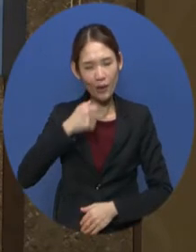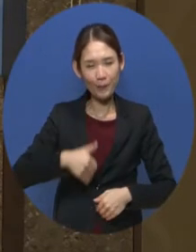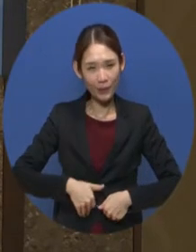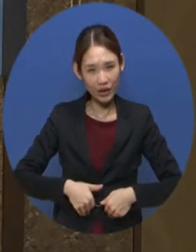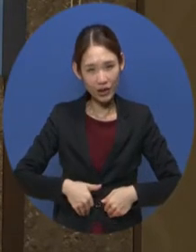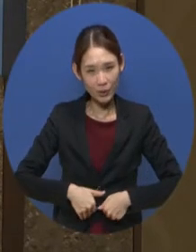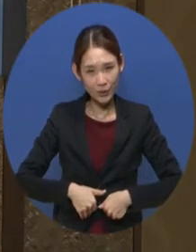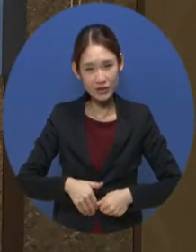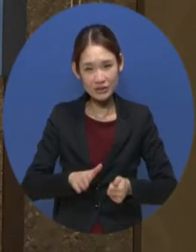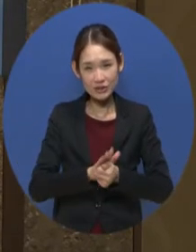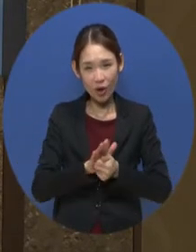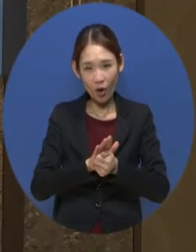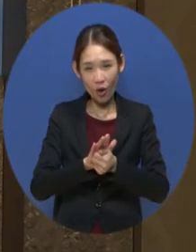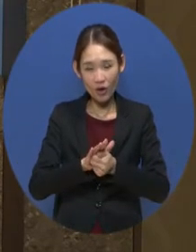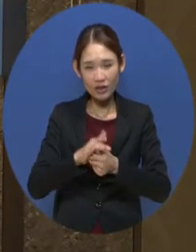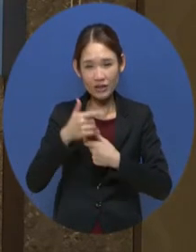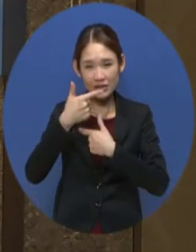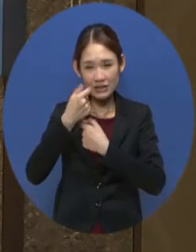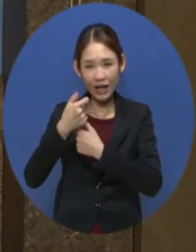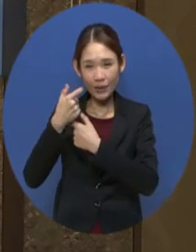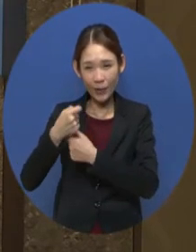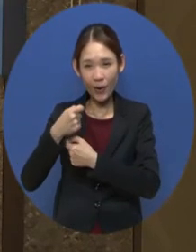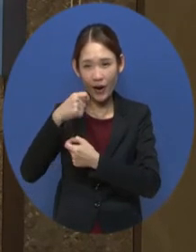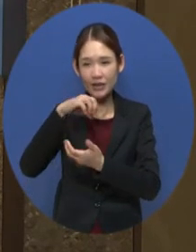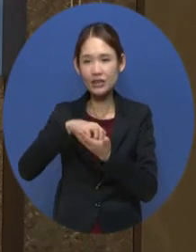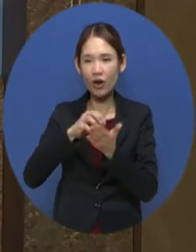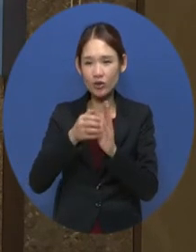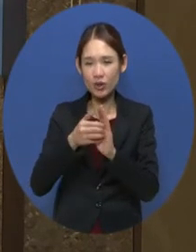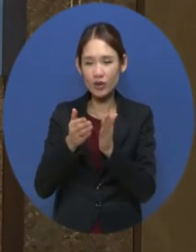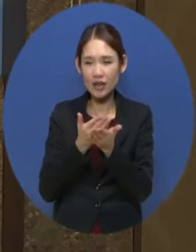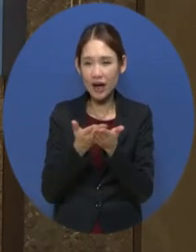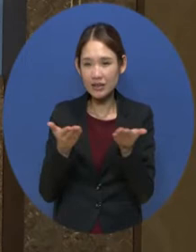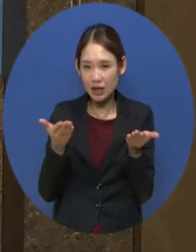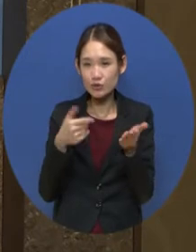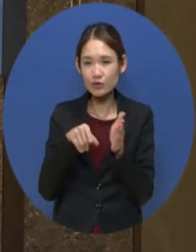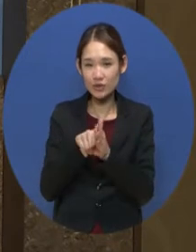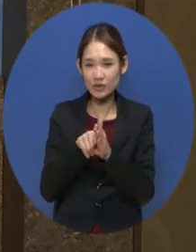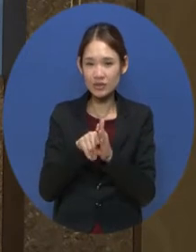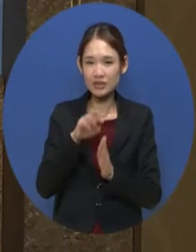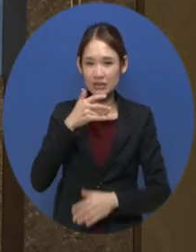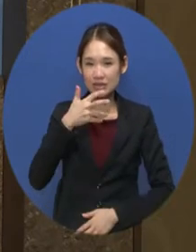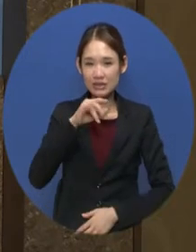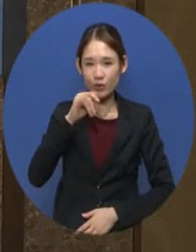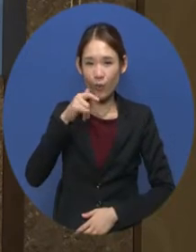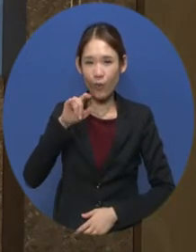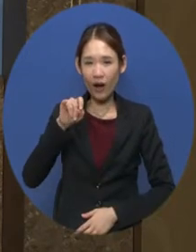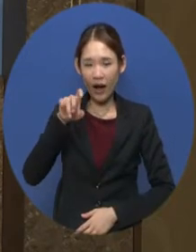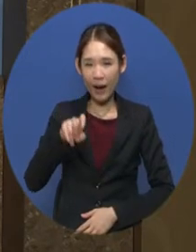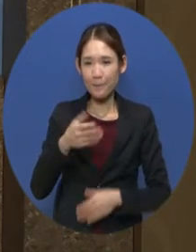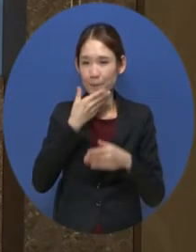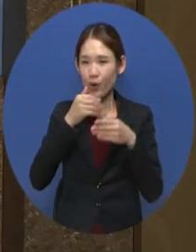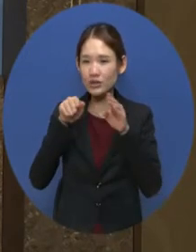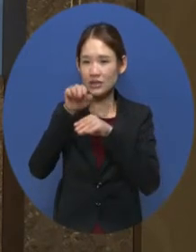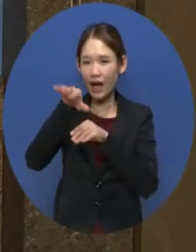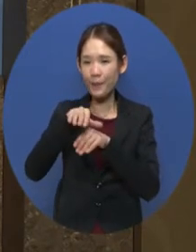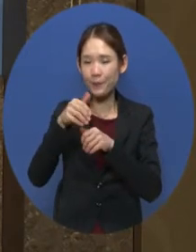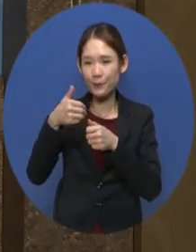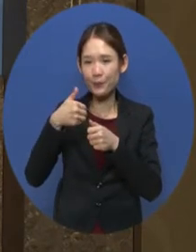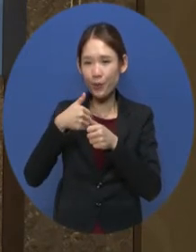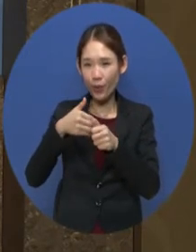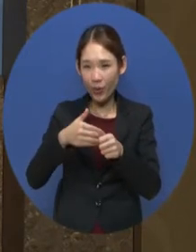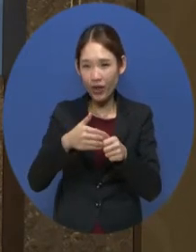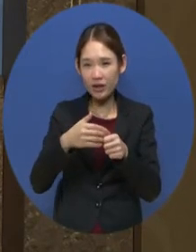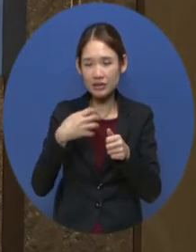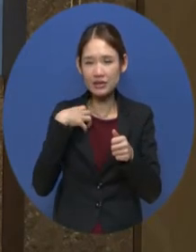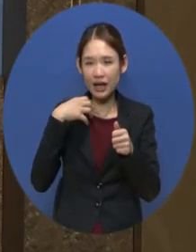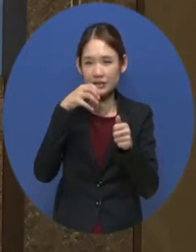필요한 서비스를 적재적소에 제공하기 위해서 실로암을 보냈고 또 실로암은 그